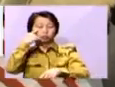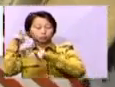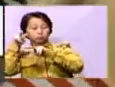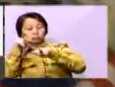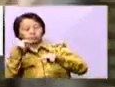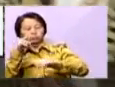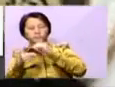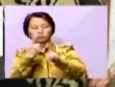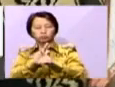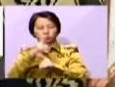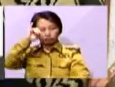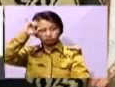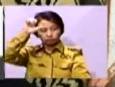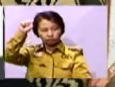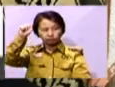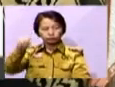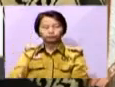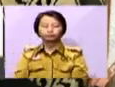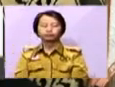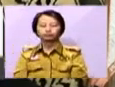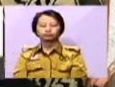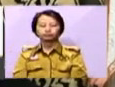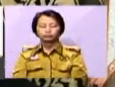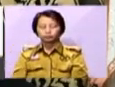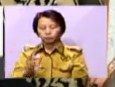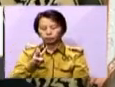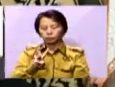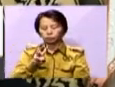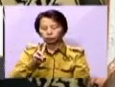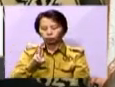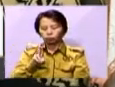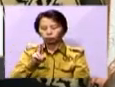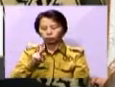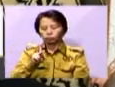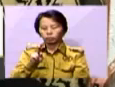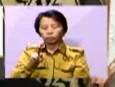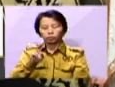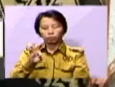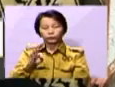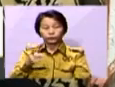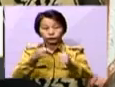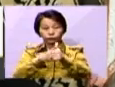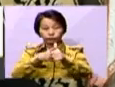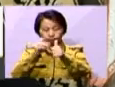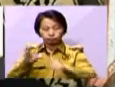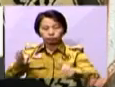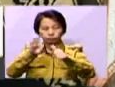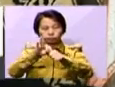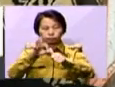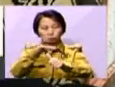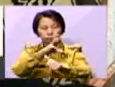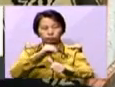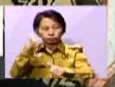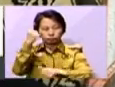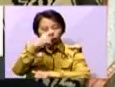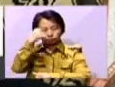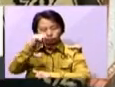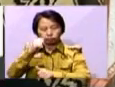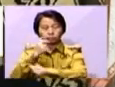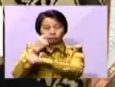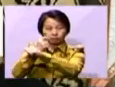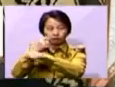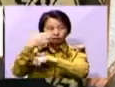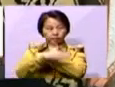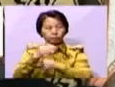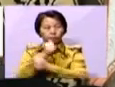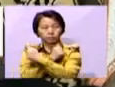dunia insyaAllah. Wukuf adalah induk ibadat untuk haji. Hari Merdeka itu adalah separuh daripada iman untuk mempertahankan negara kita